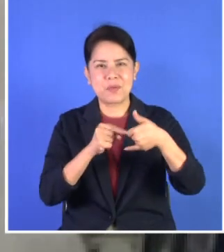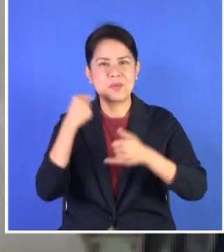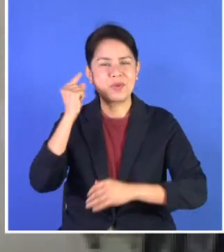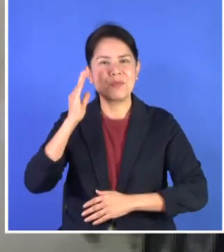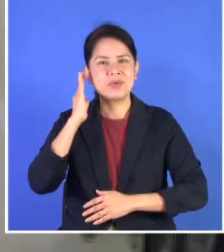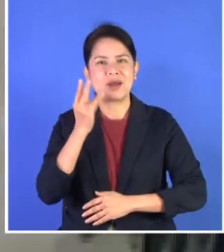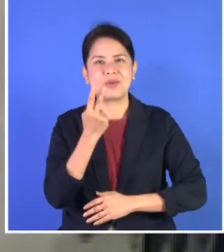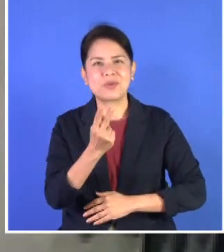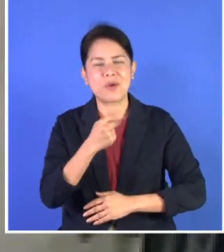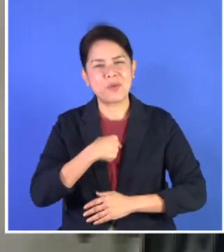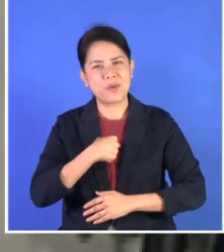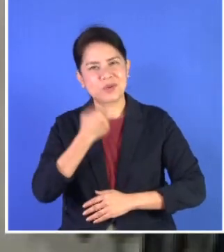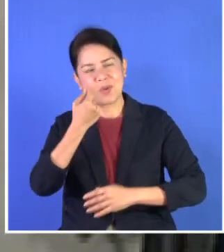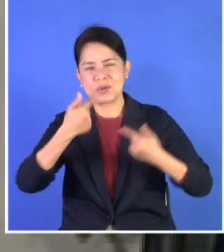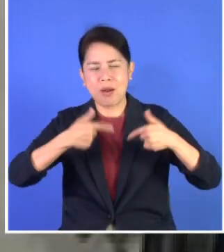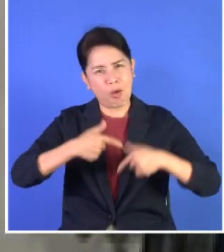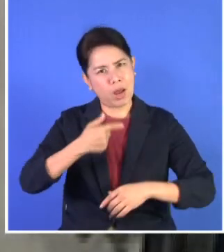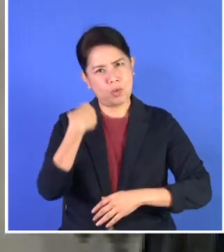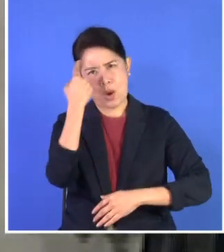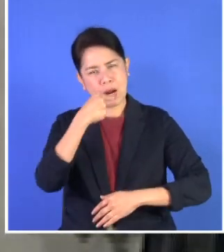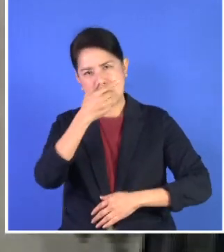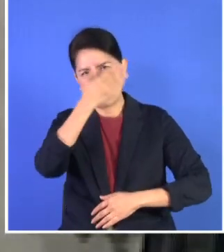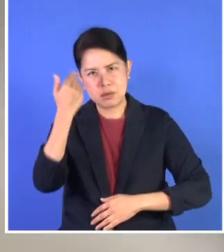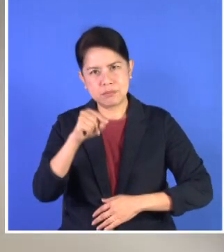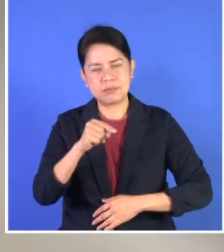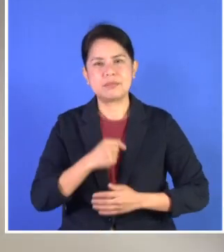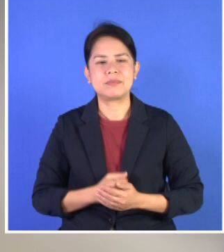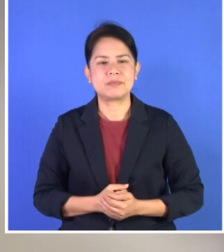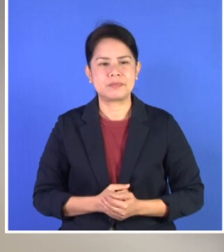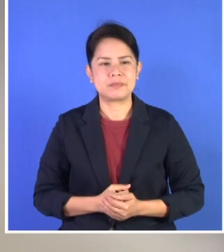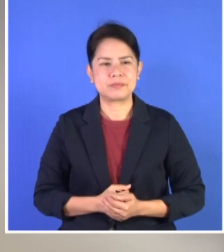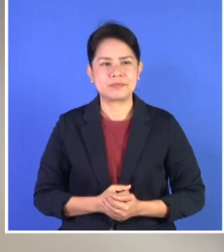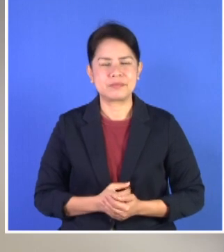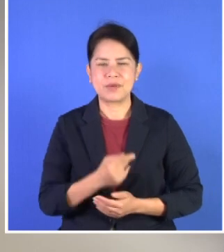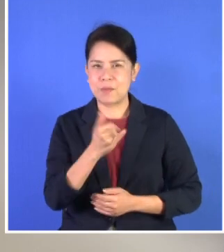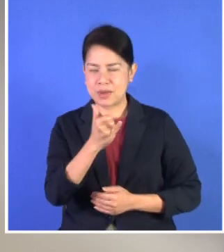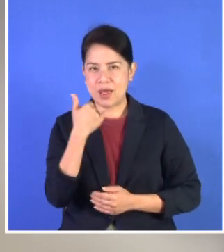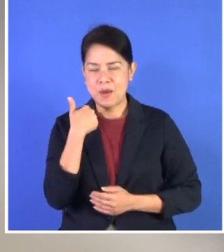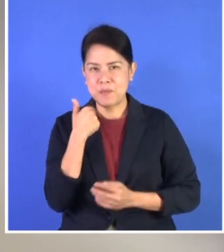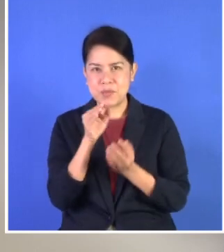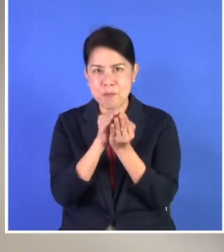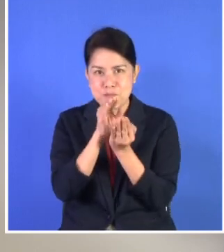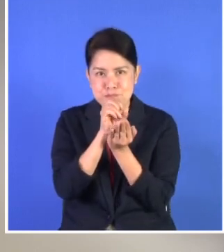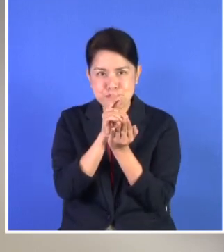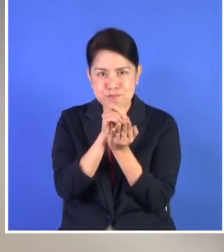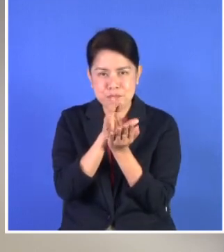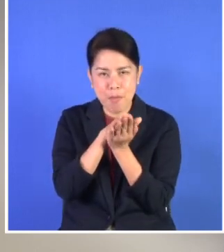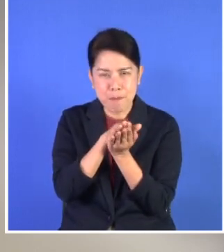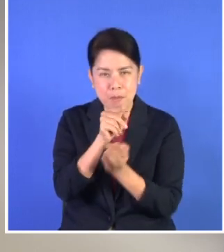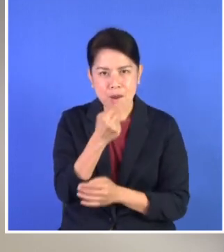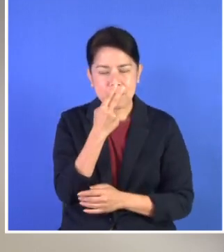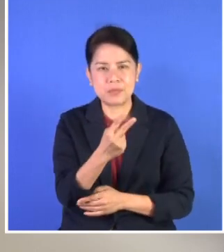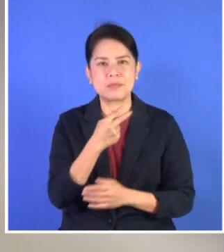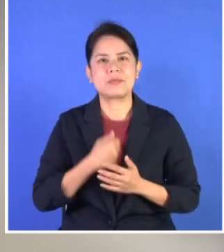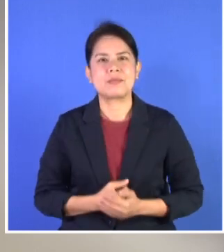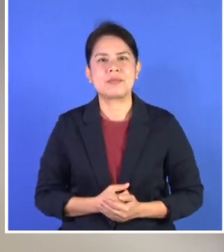มันเป็นอะไรเนี่ยแมวเเออพูดละรือเปล่าเนี่ยจิ้งจกมันอยู่ตรงนั้นเปล่าพี่แปเอเหรอเอเปเป็นไปได้เออนี่ค่ะหลังจากคลิปนี้